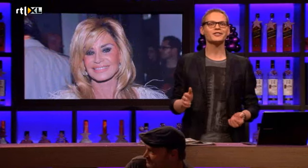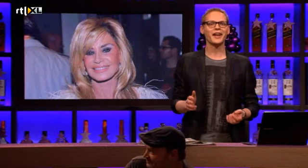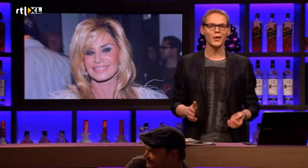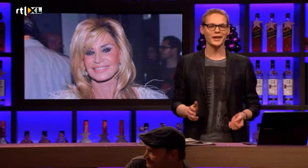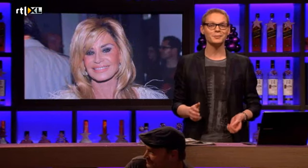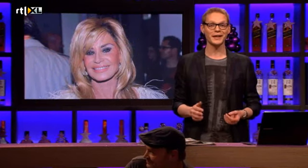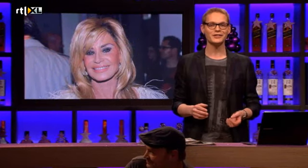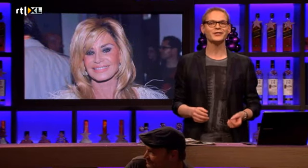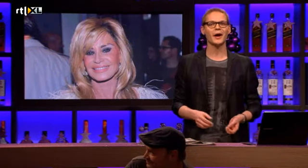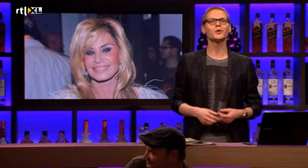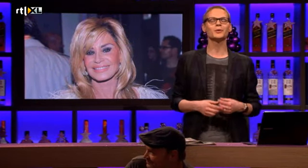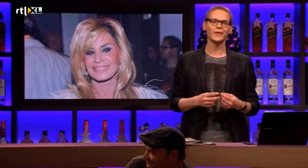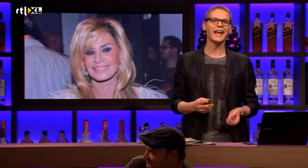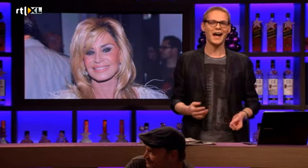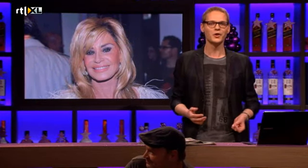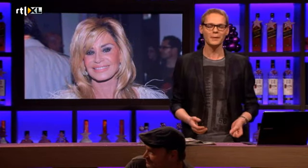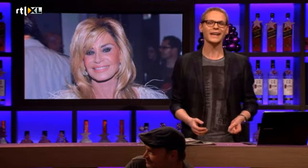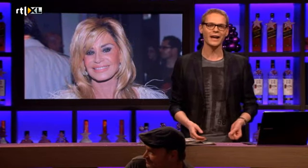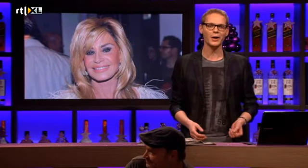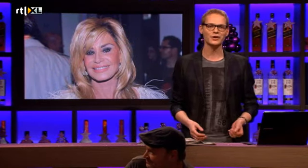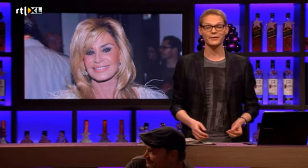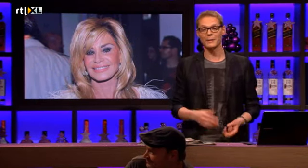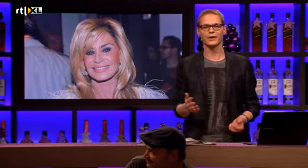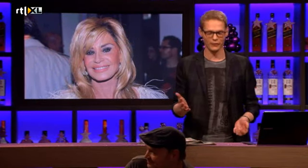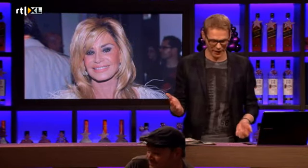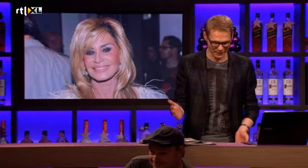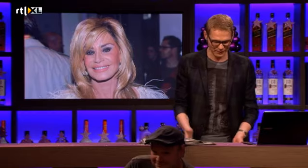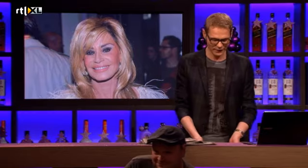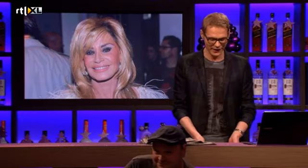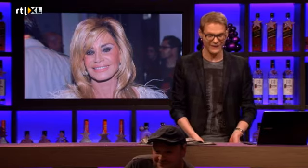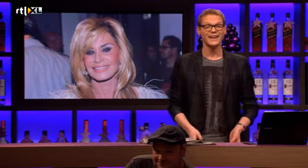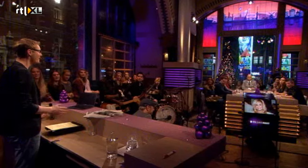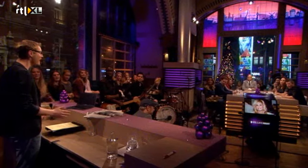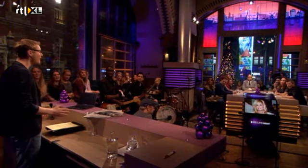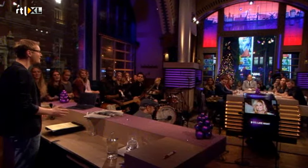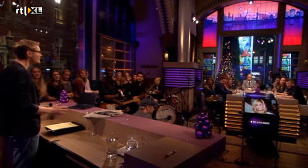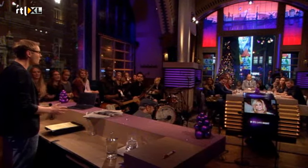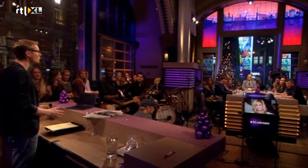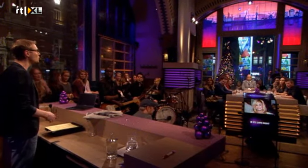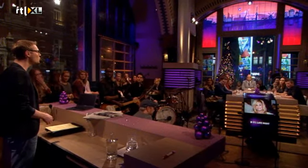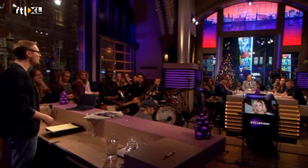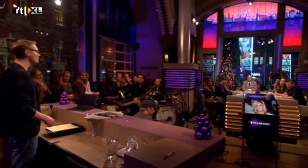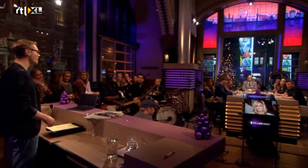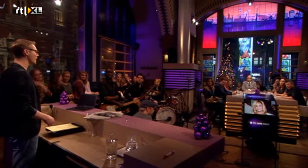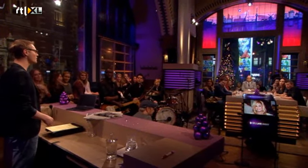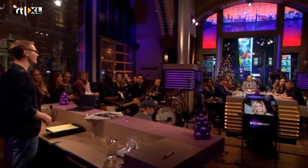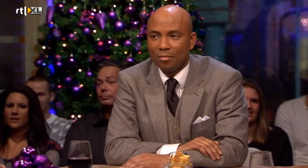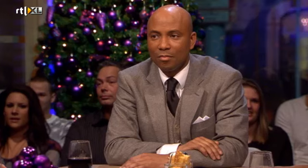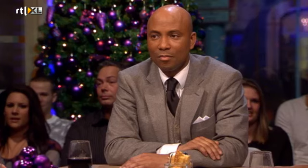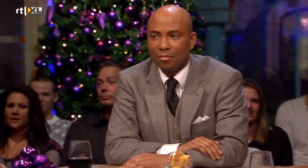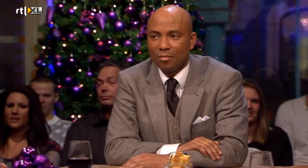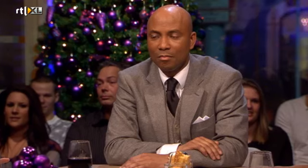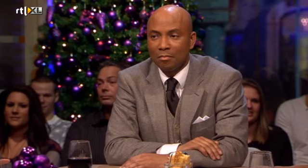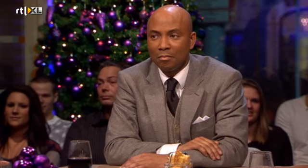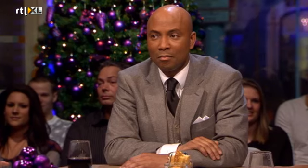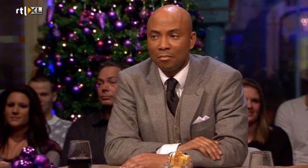het lijkt nu alsof hij aan het schelden is, maar dat is niet zo. Hij noemde twee keer haar nummer in de uitzending. Wij hebben het even weggebliept uiteraard. Daarnaast is er ook nog een tweet de wereld ingeslingerd. Ja,